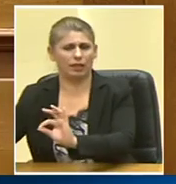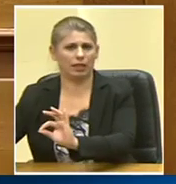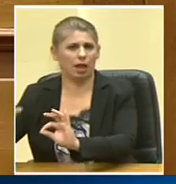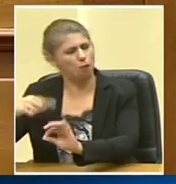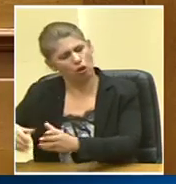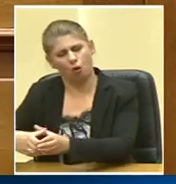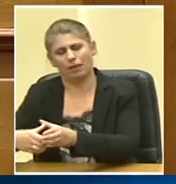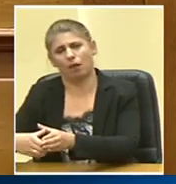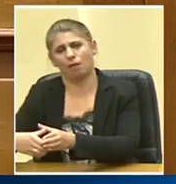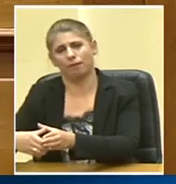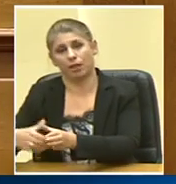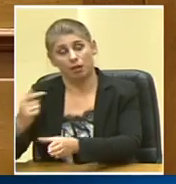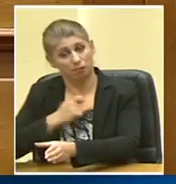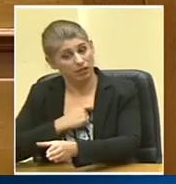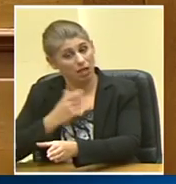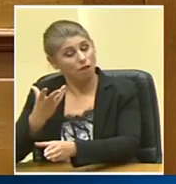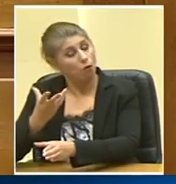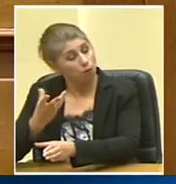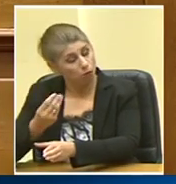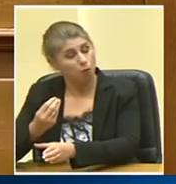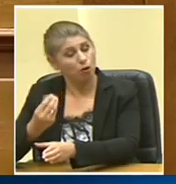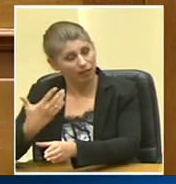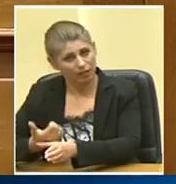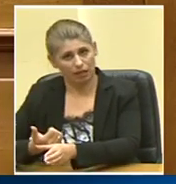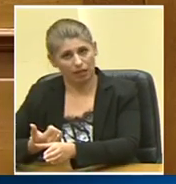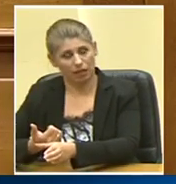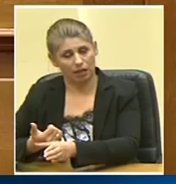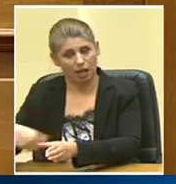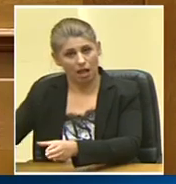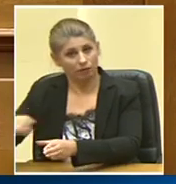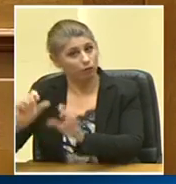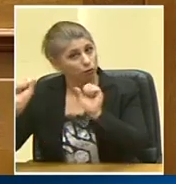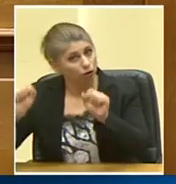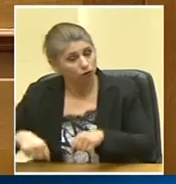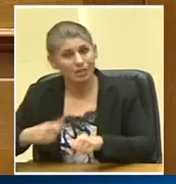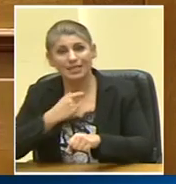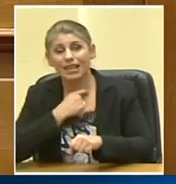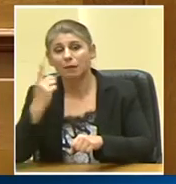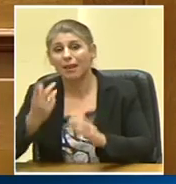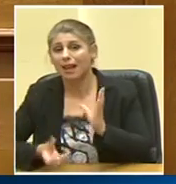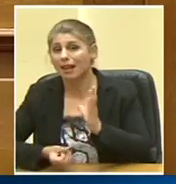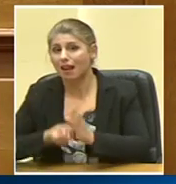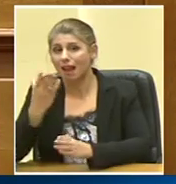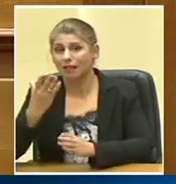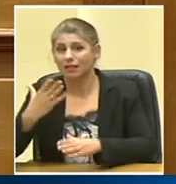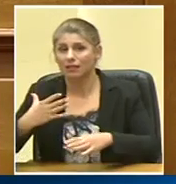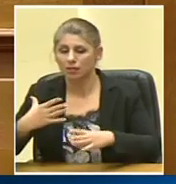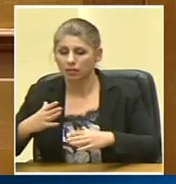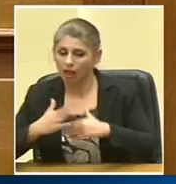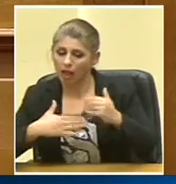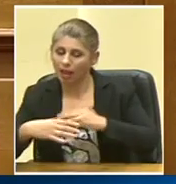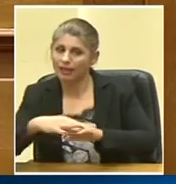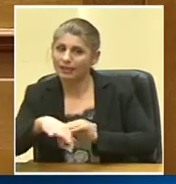Και εκτιμώ ότι είναι αρκετοί εκείνοι που συμφωνούν στην ανάγκη μιας νέας αρχιτεκτονικής